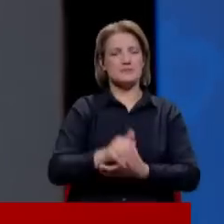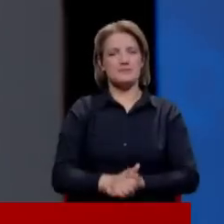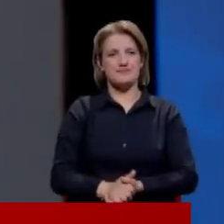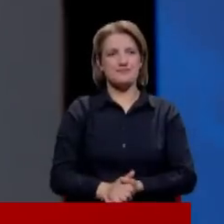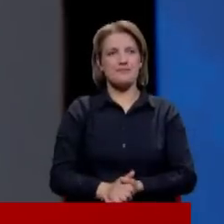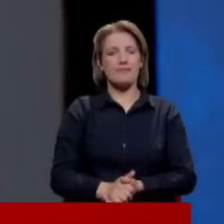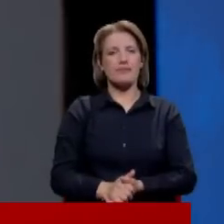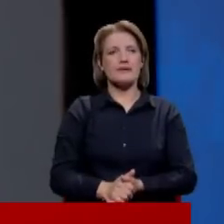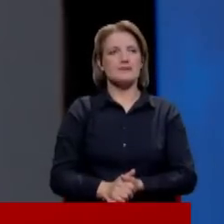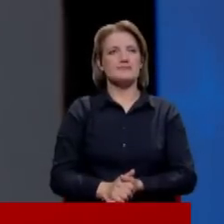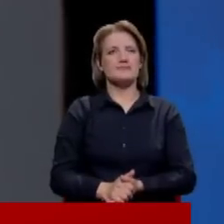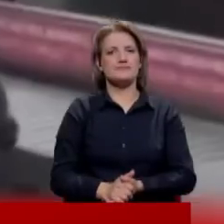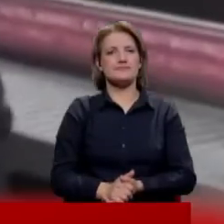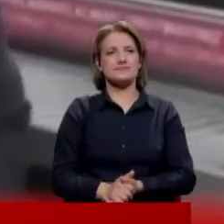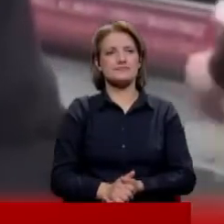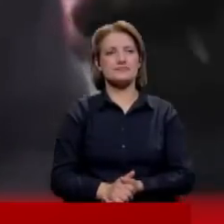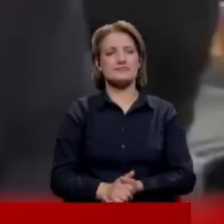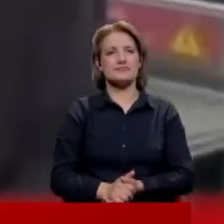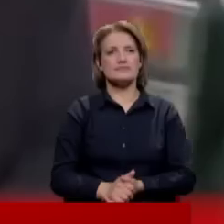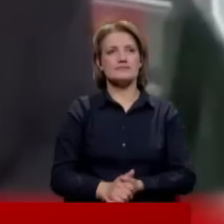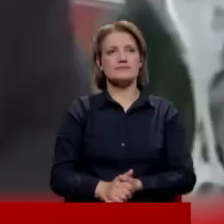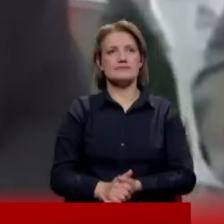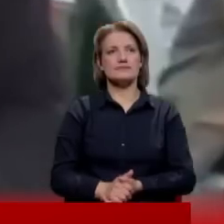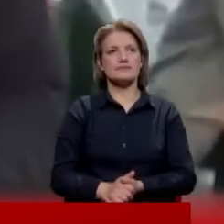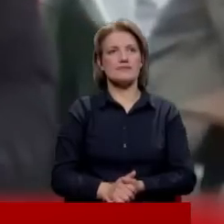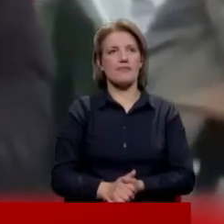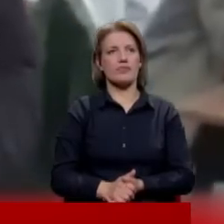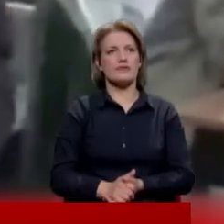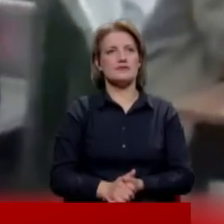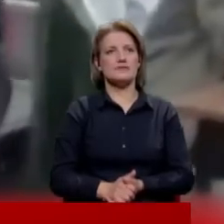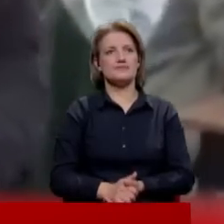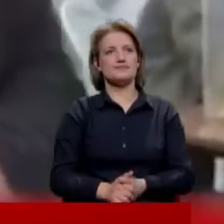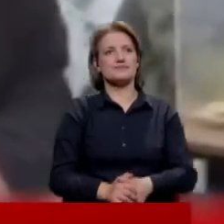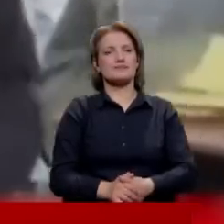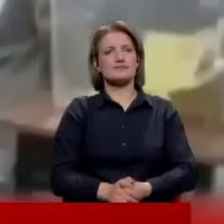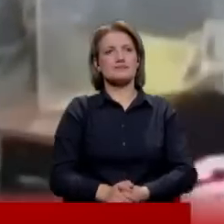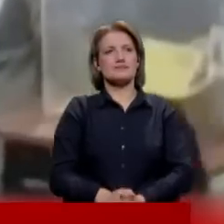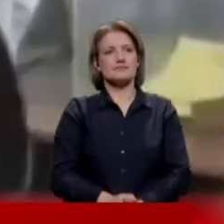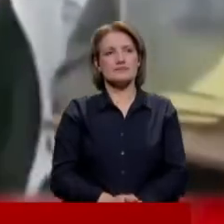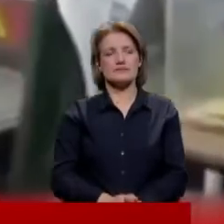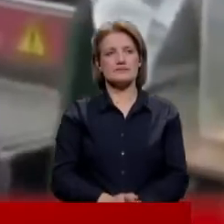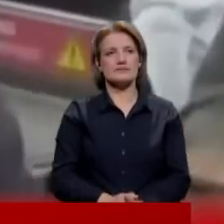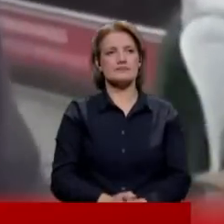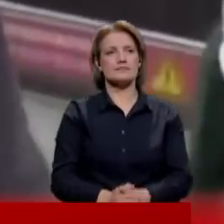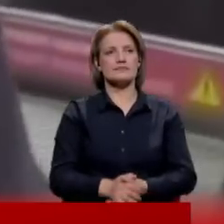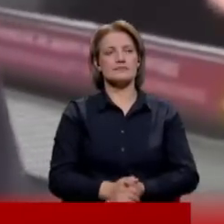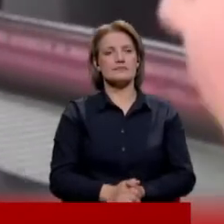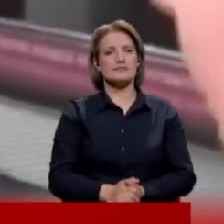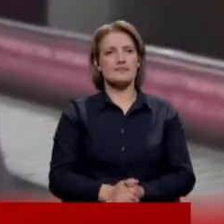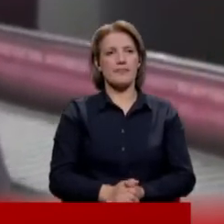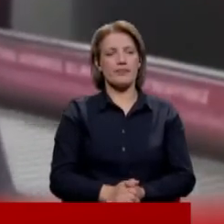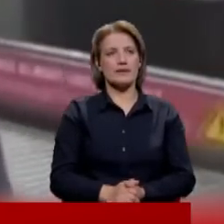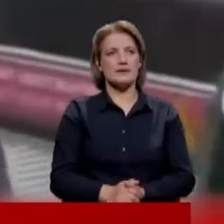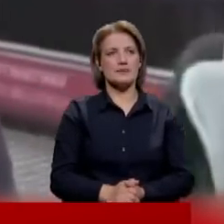yansıyan anlara tepki gösterdi. Görmüş olduğunuz gibi beyefendi daha oyunu atıyor. Hayırlı uğurlu olsun efendim oyunu. Barakallah,